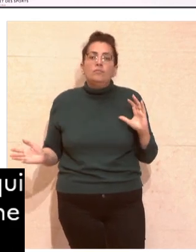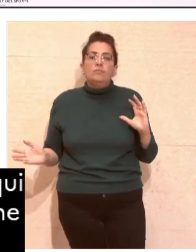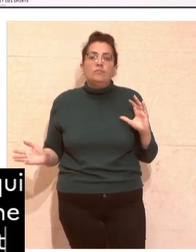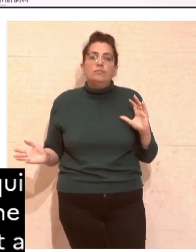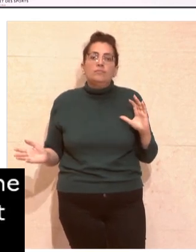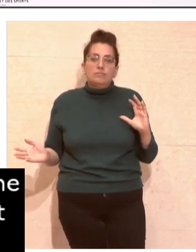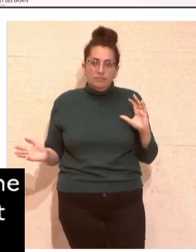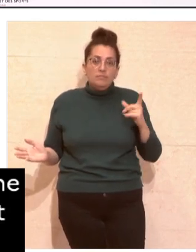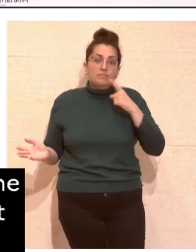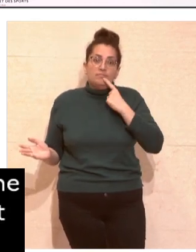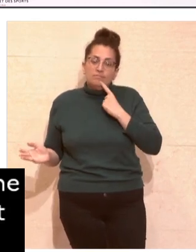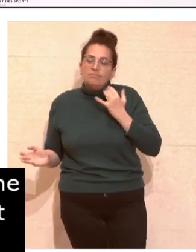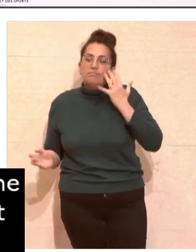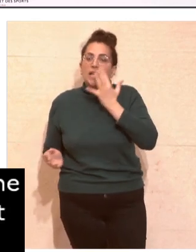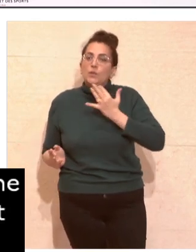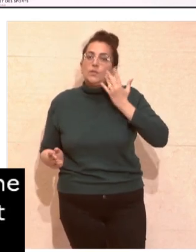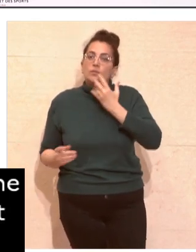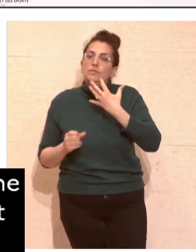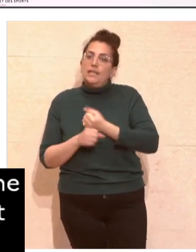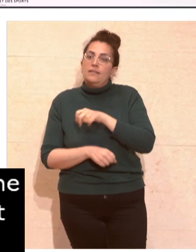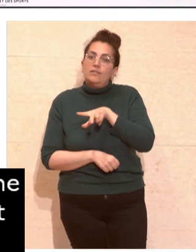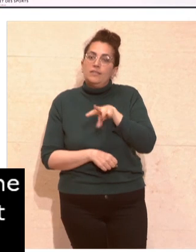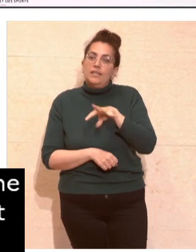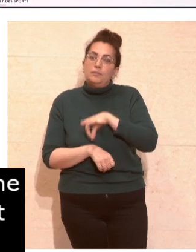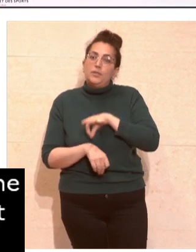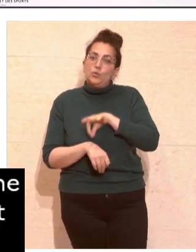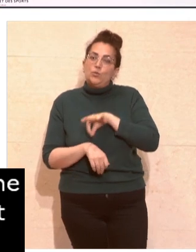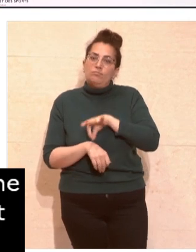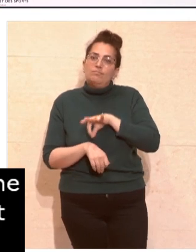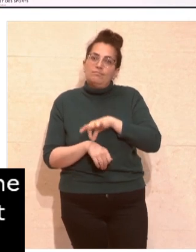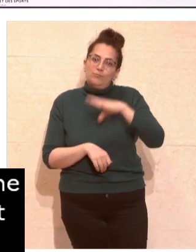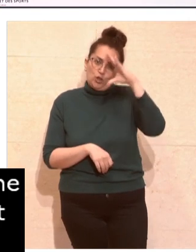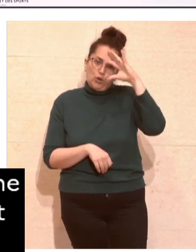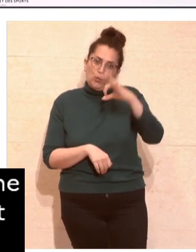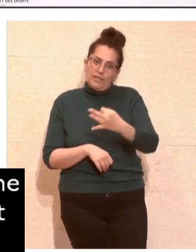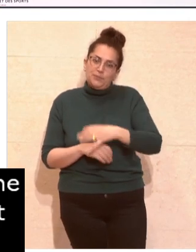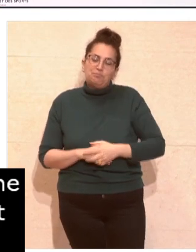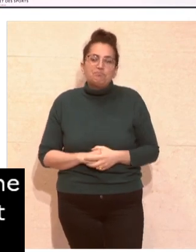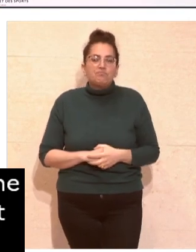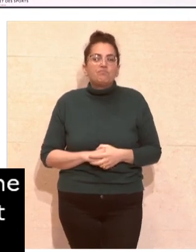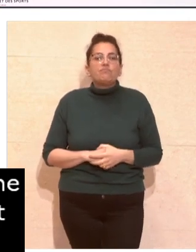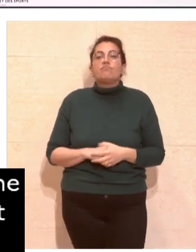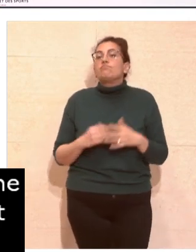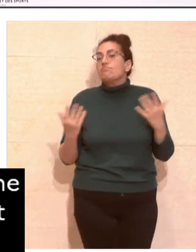font en sorte que leurs adolescents gagnent 34 minutes de sommeil. Donc finalement, s'il y a une conclusion